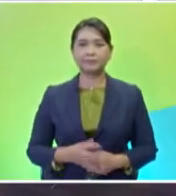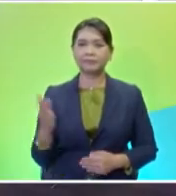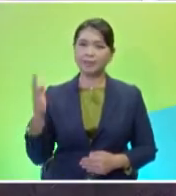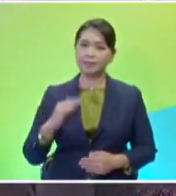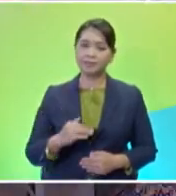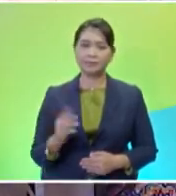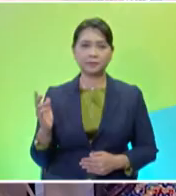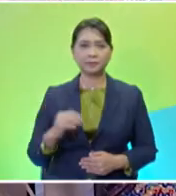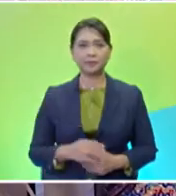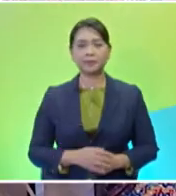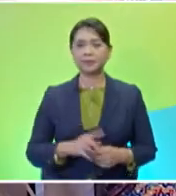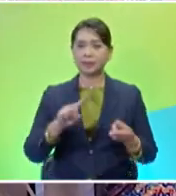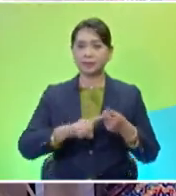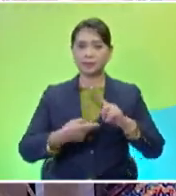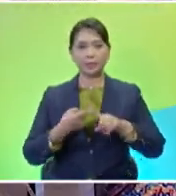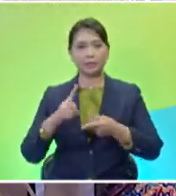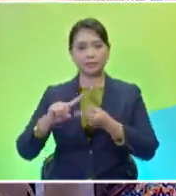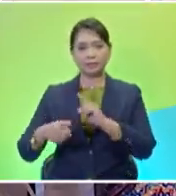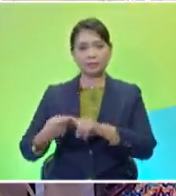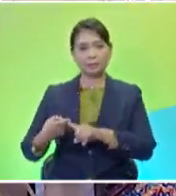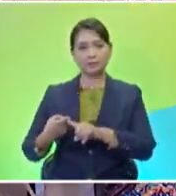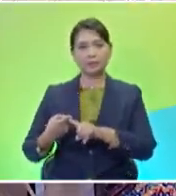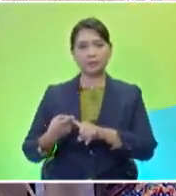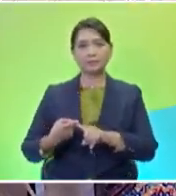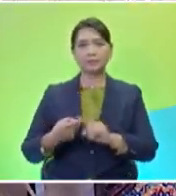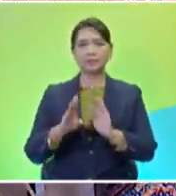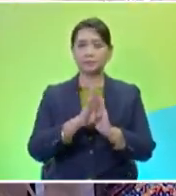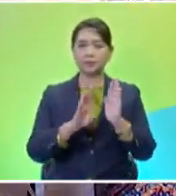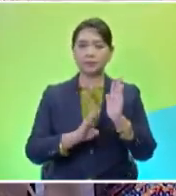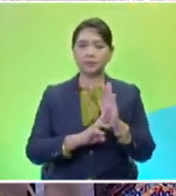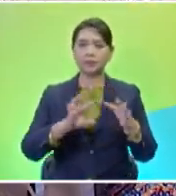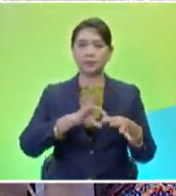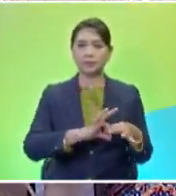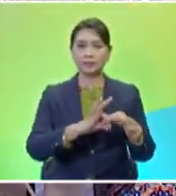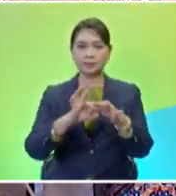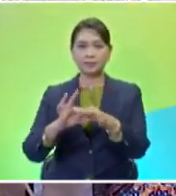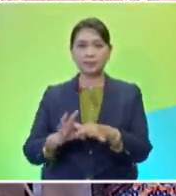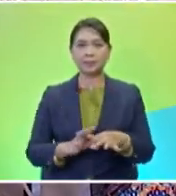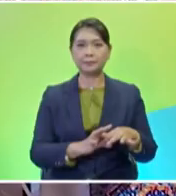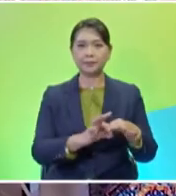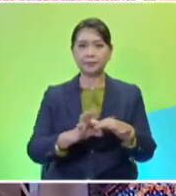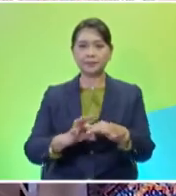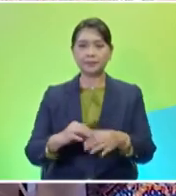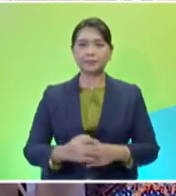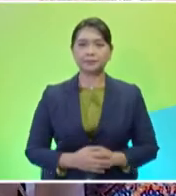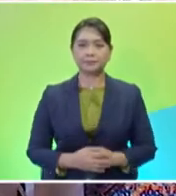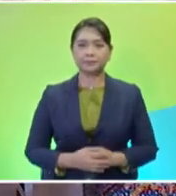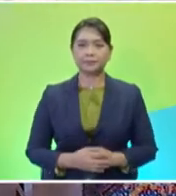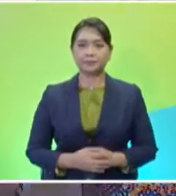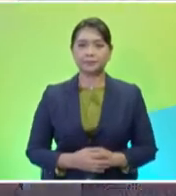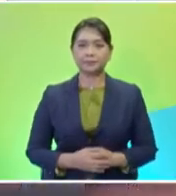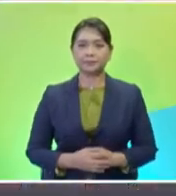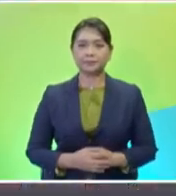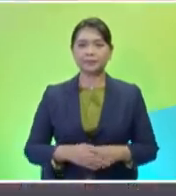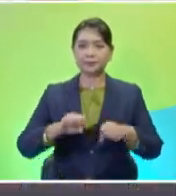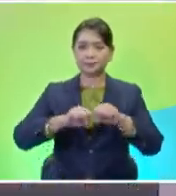melihat kawan-kawan bekerja sama agar